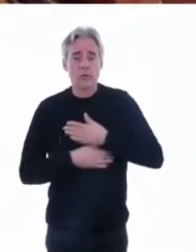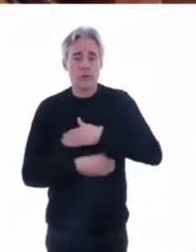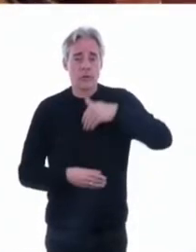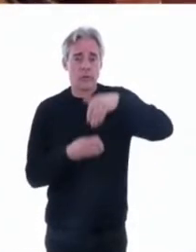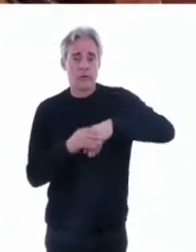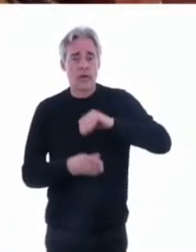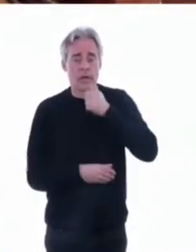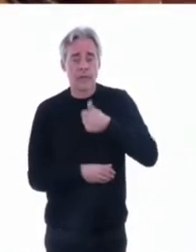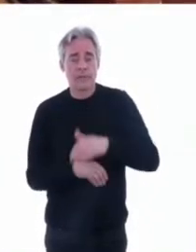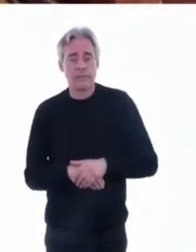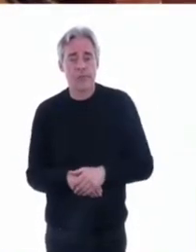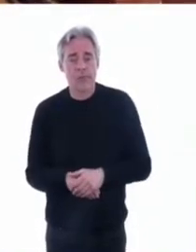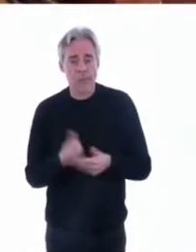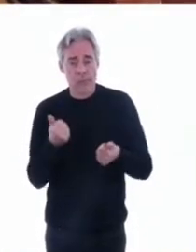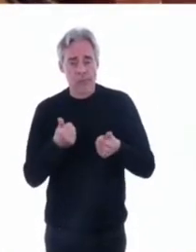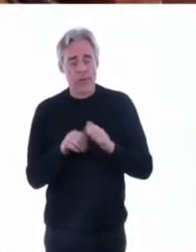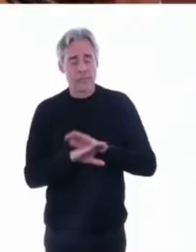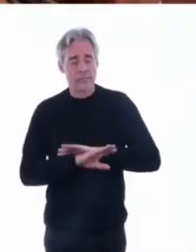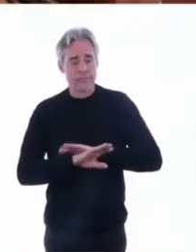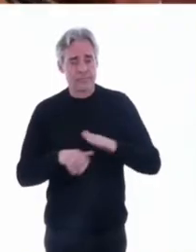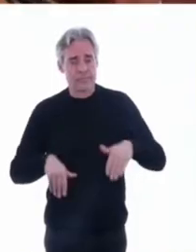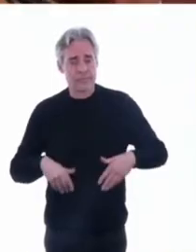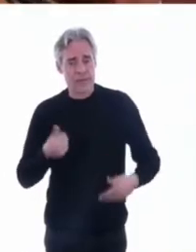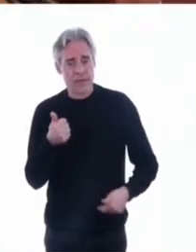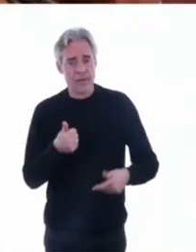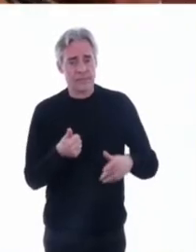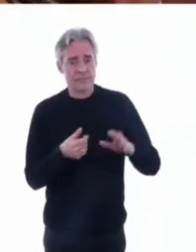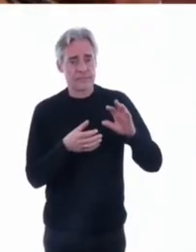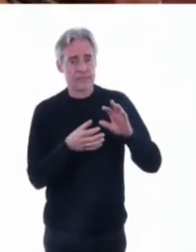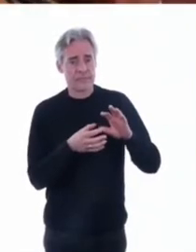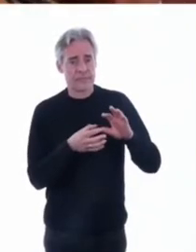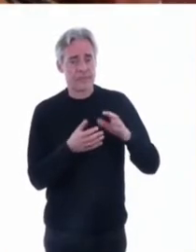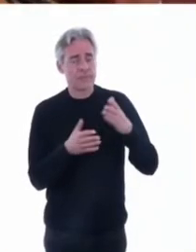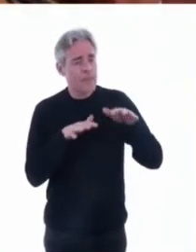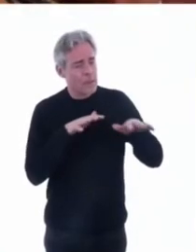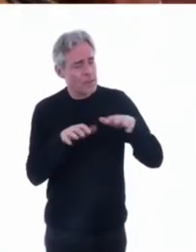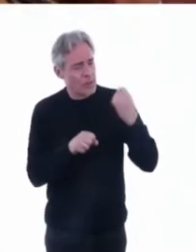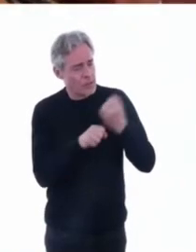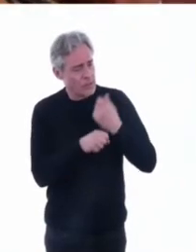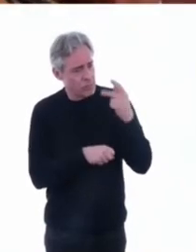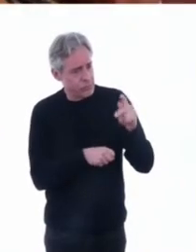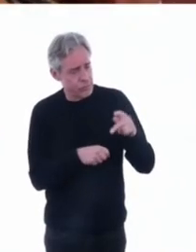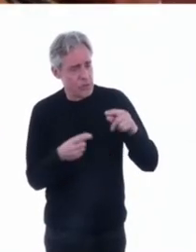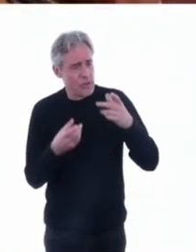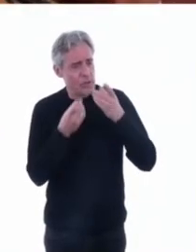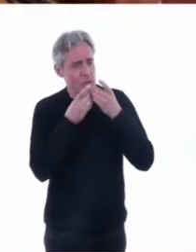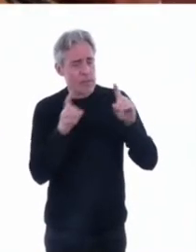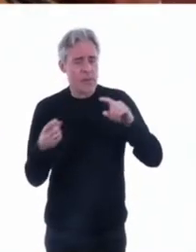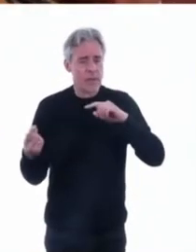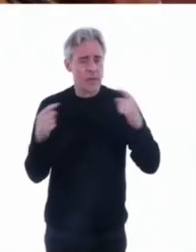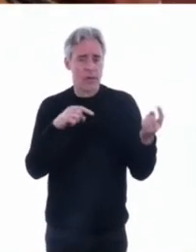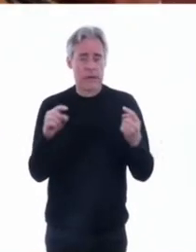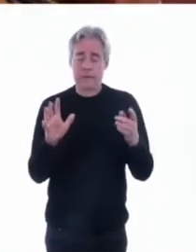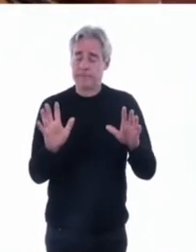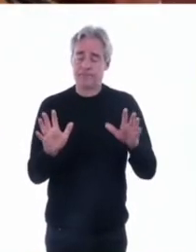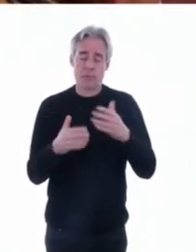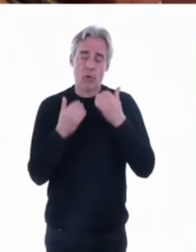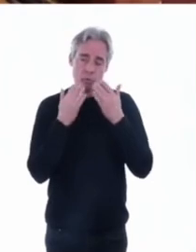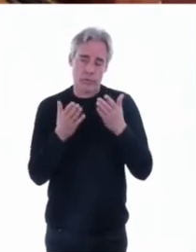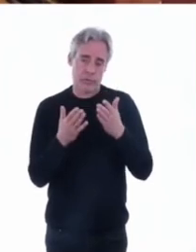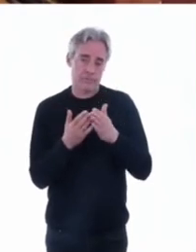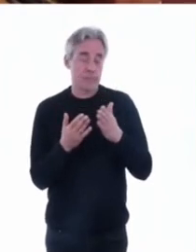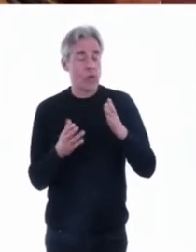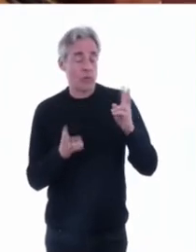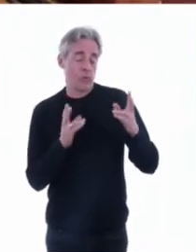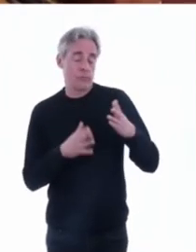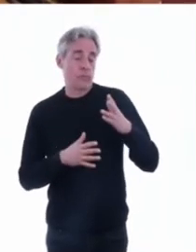Je finirai simplement, Monsieur le maire, par cette façon que vous avez d'aborder le débat démocratique. Nous serions très